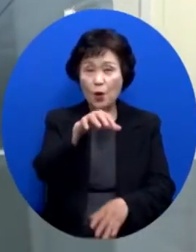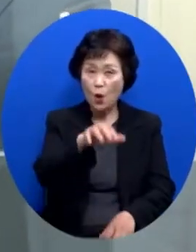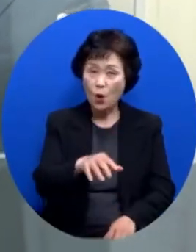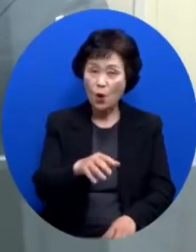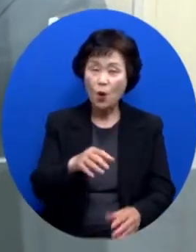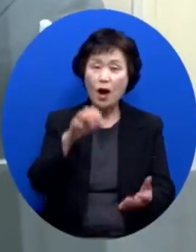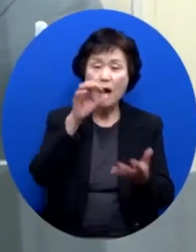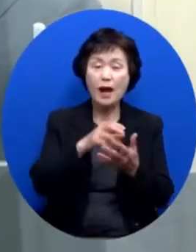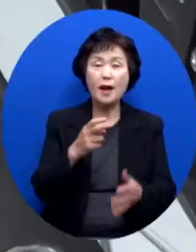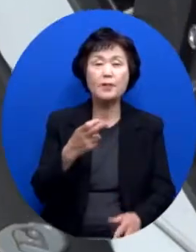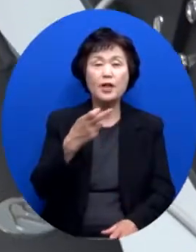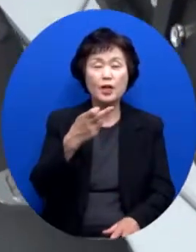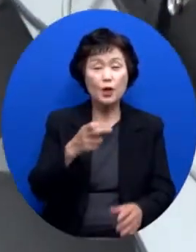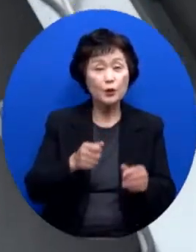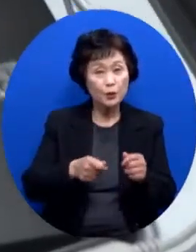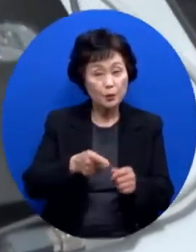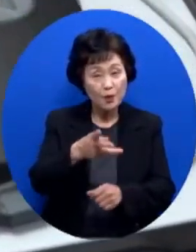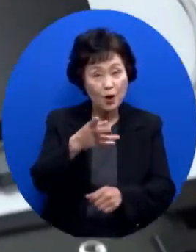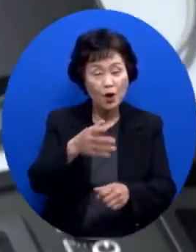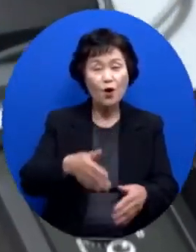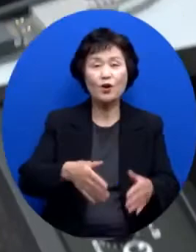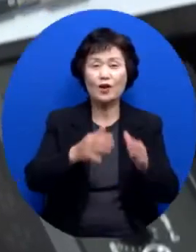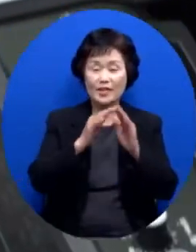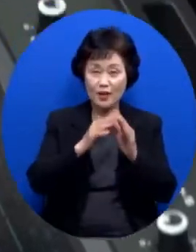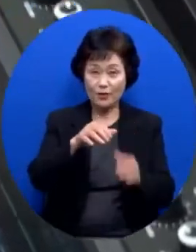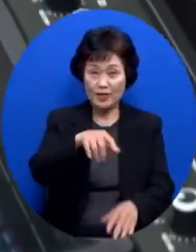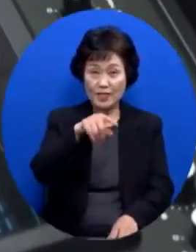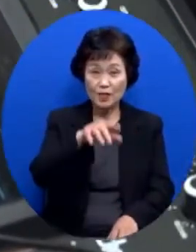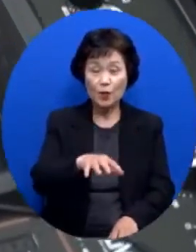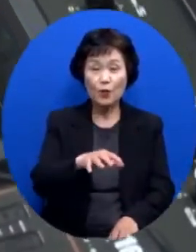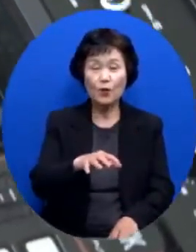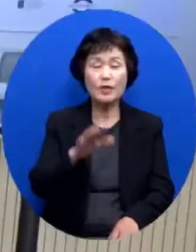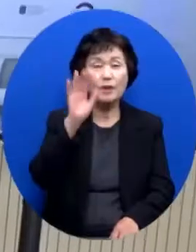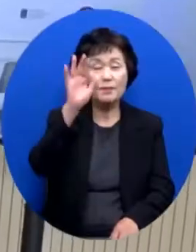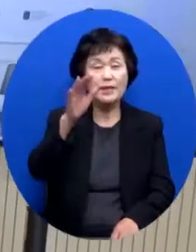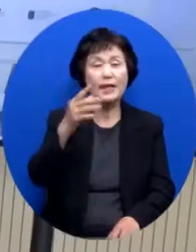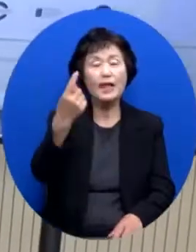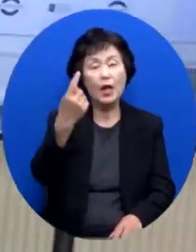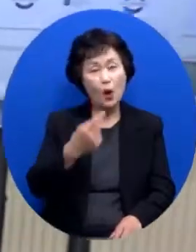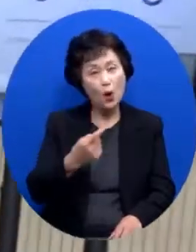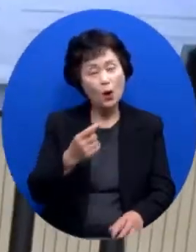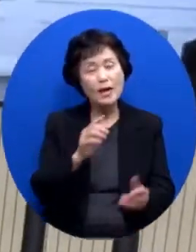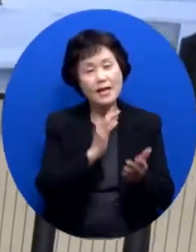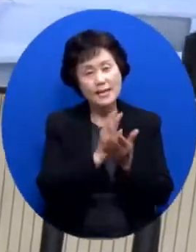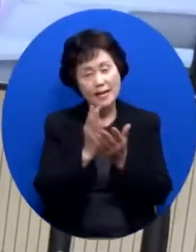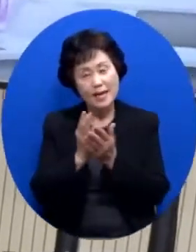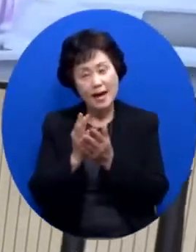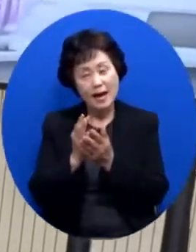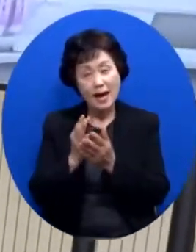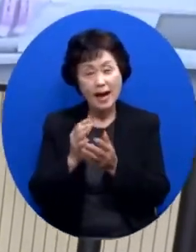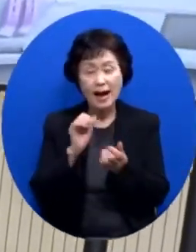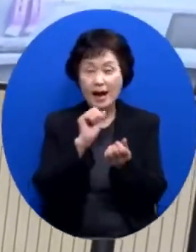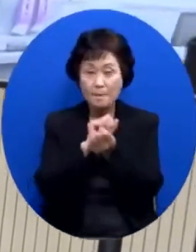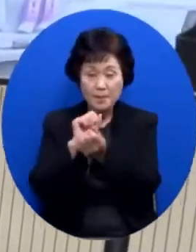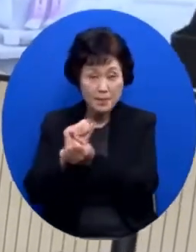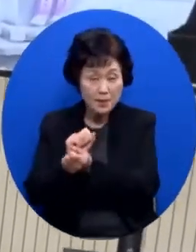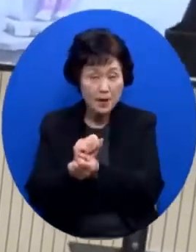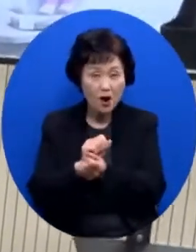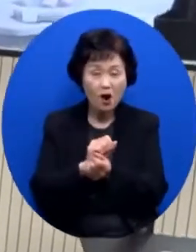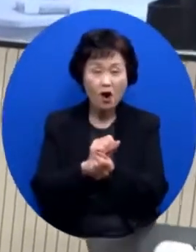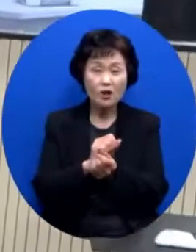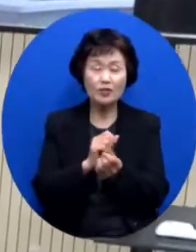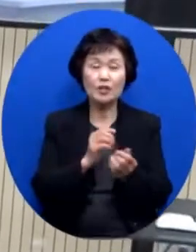12평 규모로 지어진 합신 스튜디오는 미래에 다가올 다양한 편대 믹 상황을 대비해 온라인으로 바른